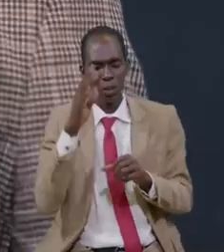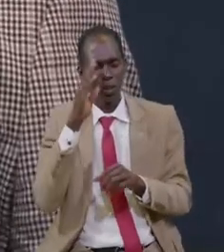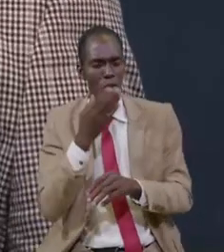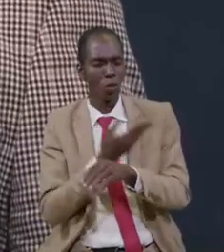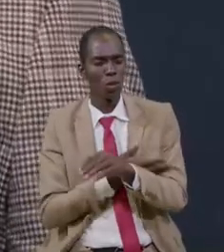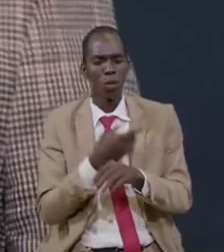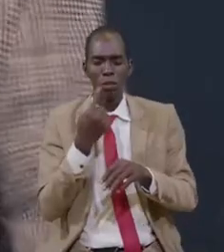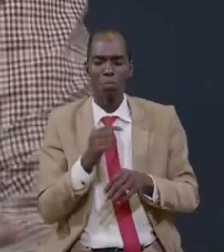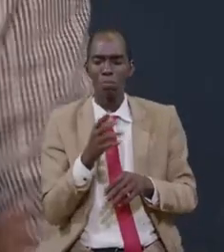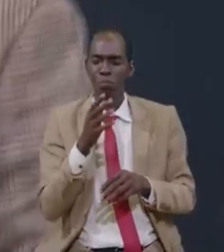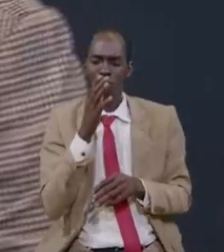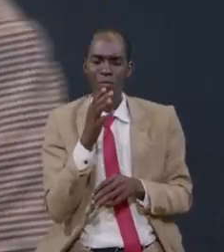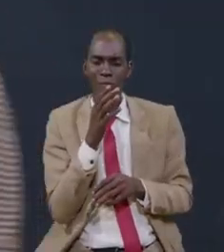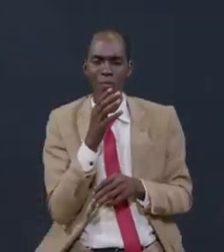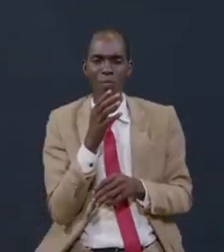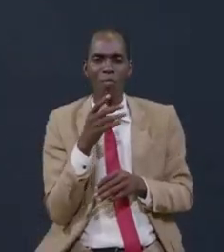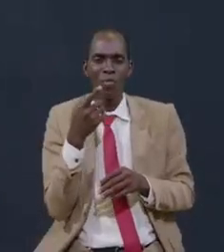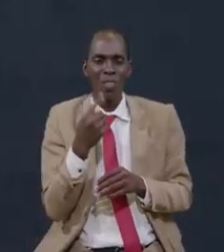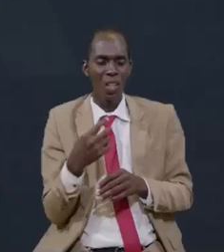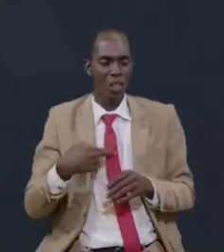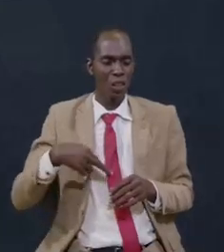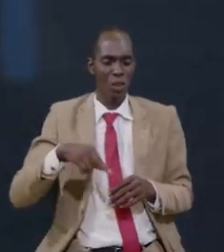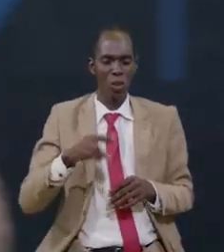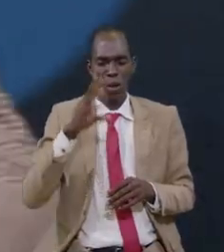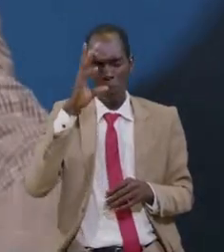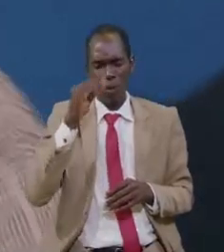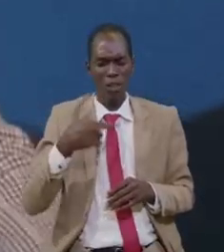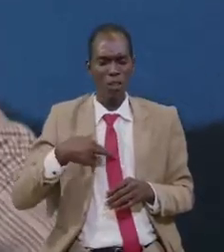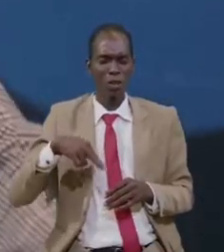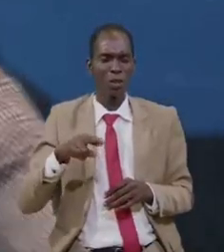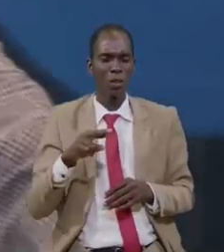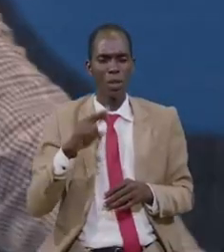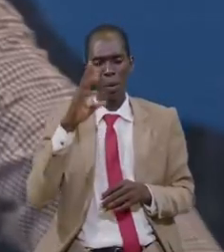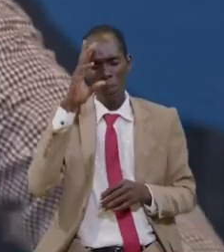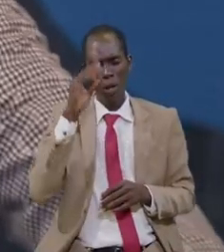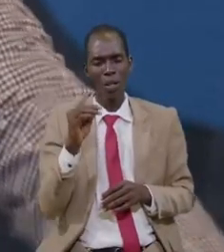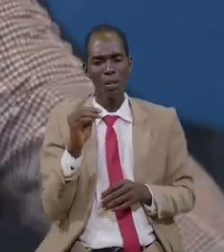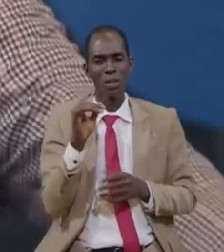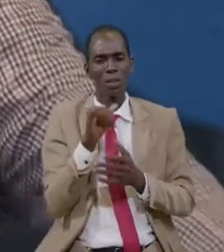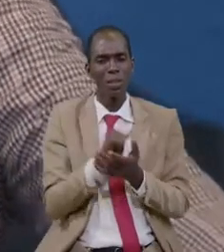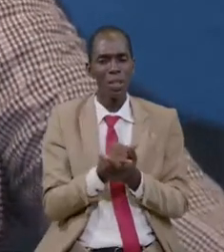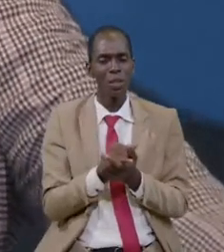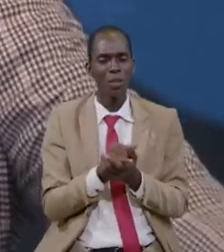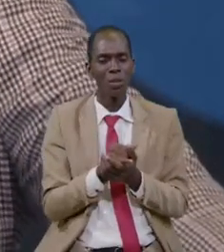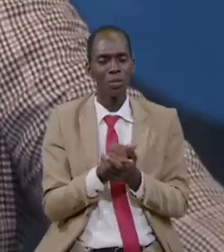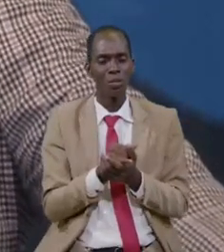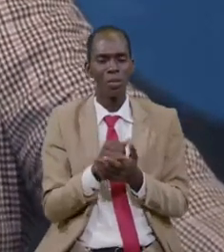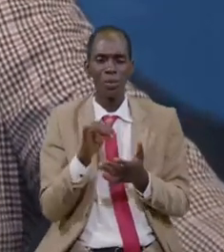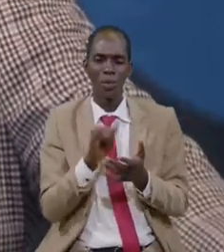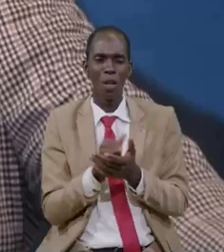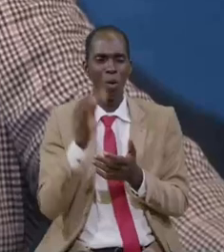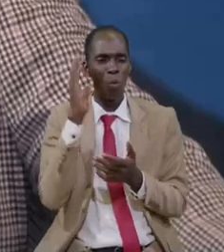fille. L'homme religieux, l'homme traditionnel ne peut pas racheter